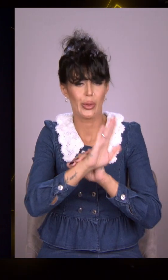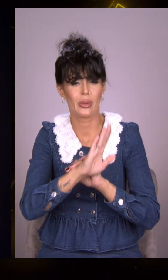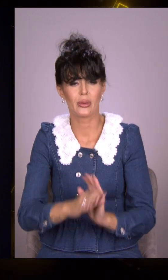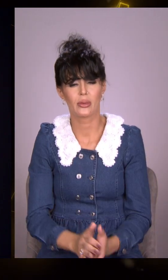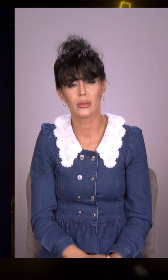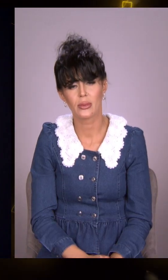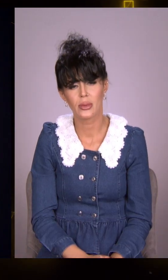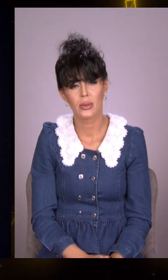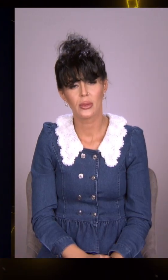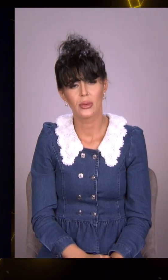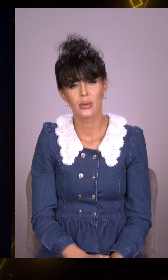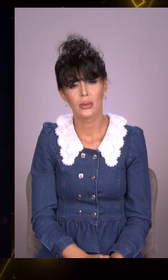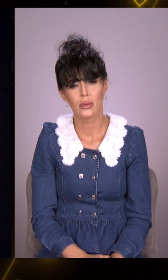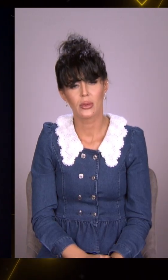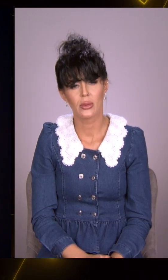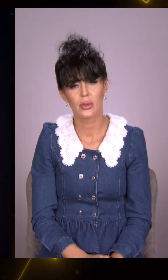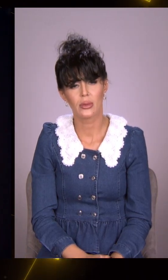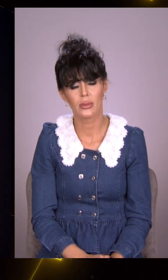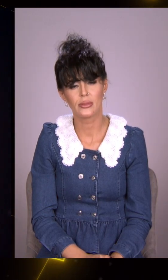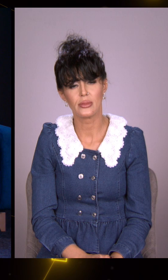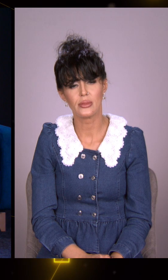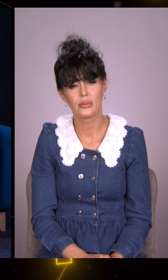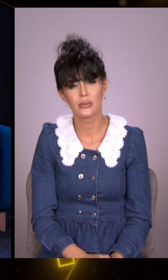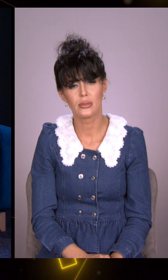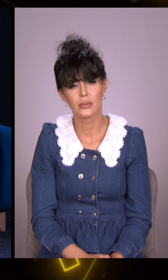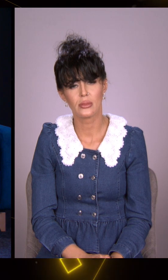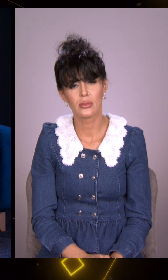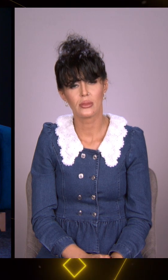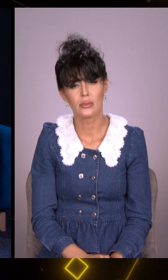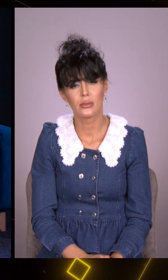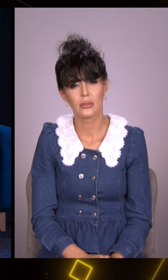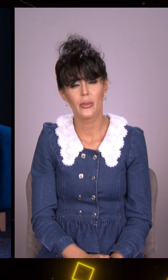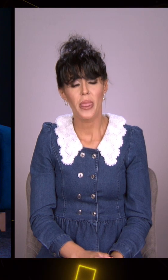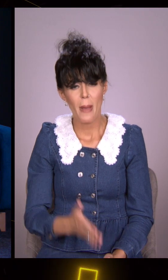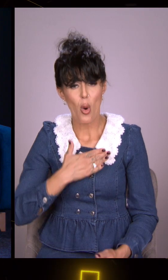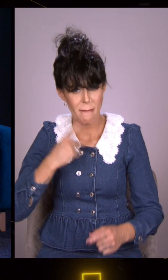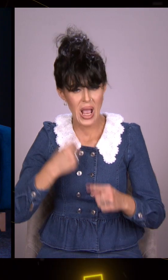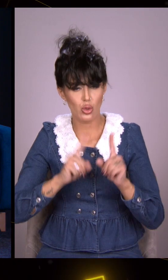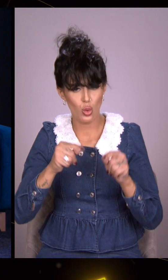ранило, голову ранило, теж цим же ж осколком, що й Настю вбило.